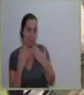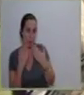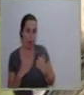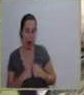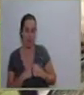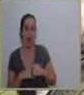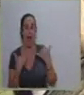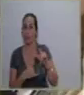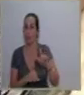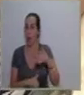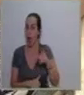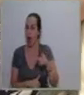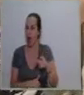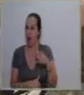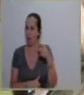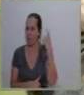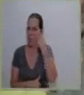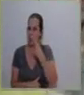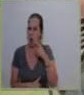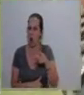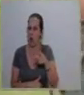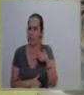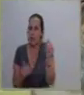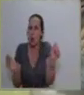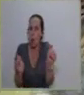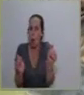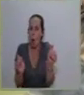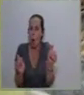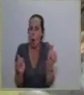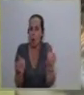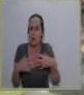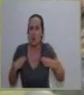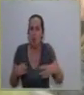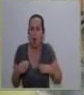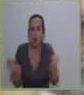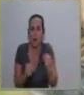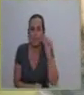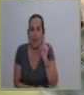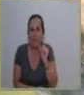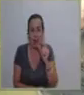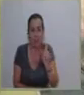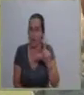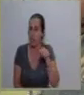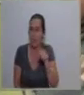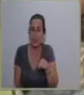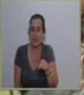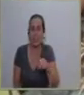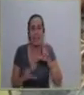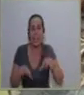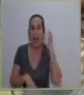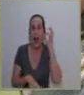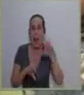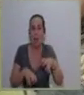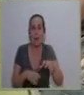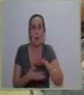רבה. עכשיו, אתם אולי יכולים לטעות שליצ'י היא גור של דוב קוטב לבן ומקסים, אבל לא ליצ'י שלנו, היא כלבה.